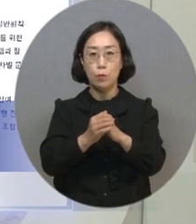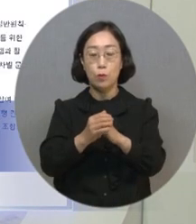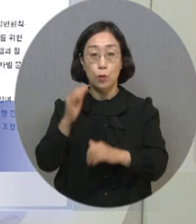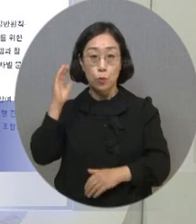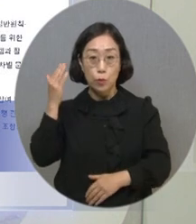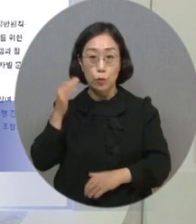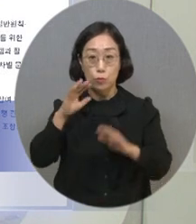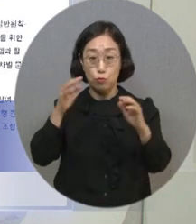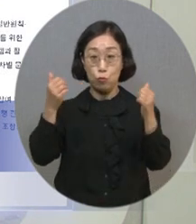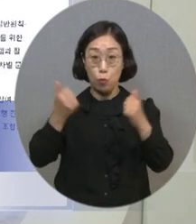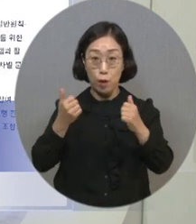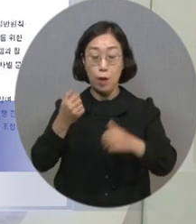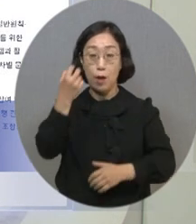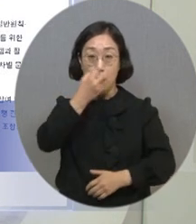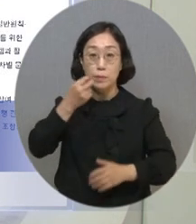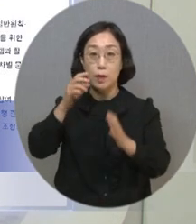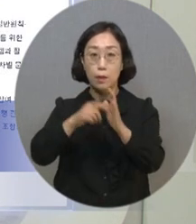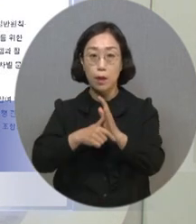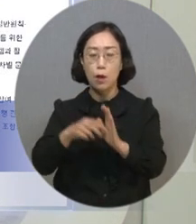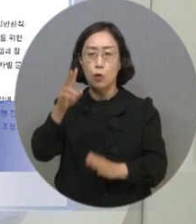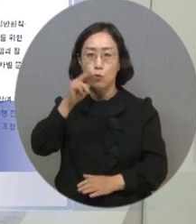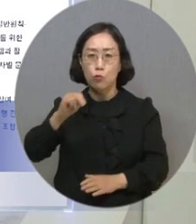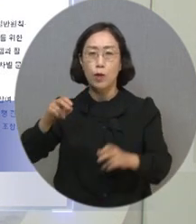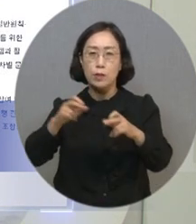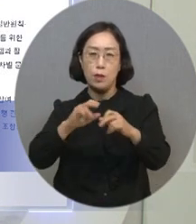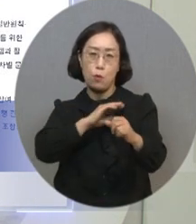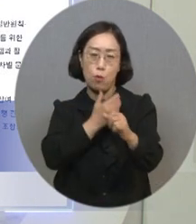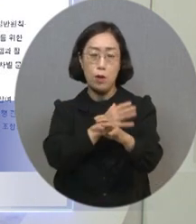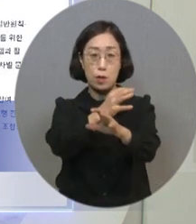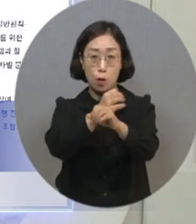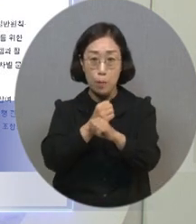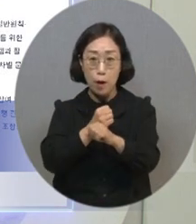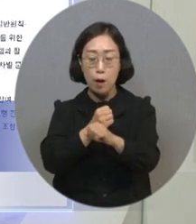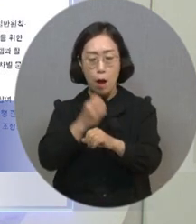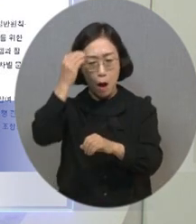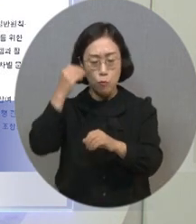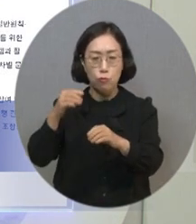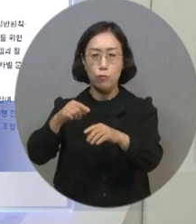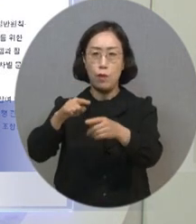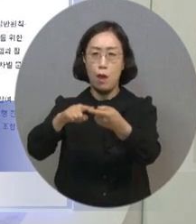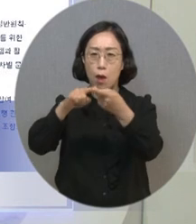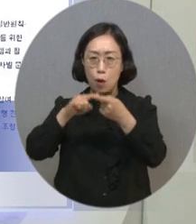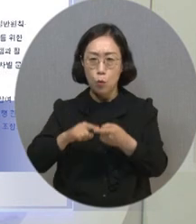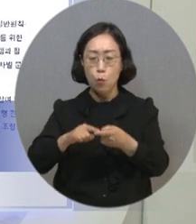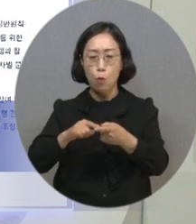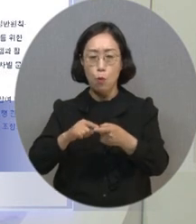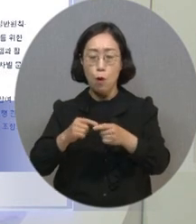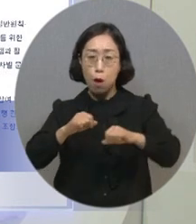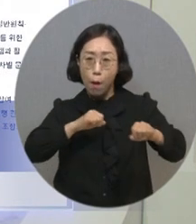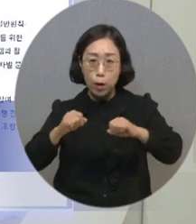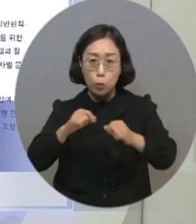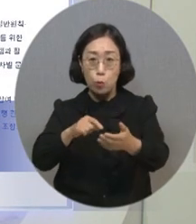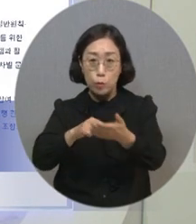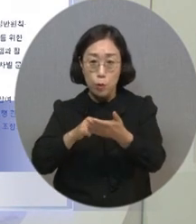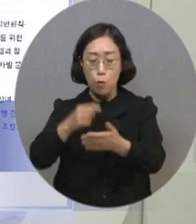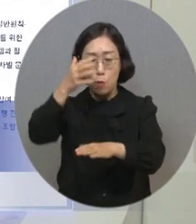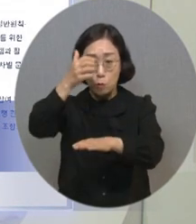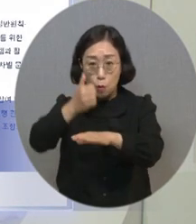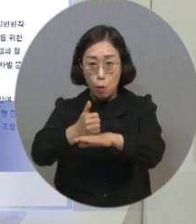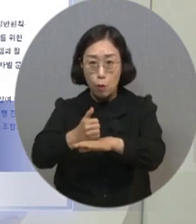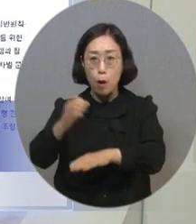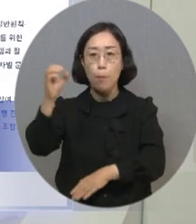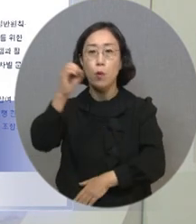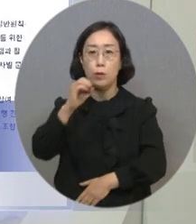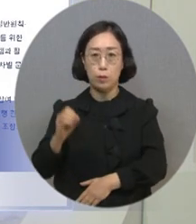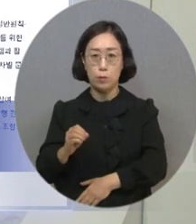국회 국정감사에서 UN 장애인 권리 협약 국내 이행 현황 점검 결과가 나왔는데요 과연 정부의